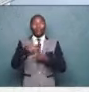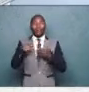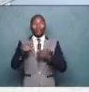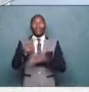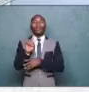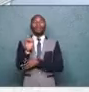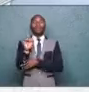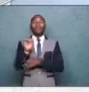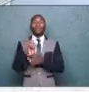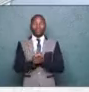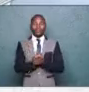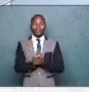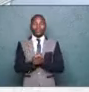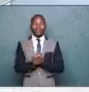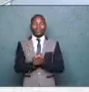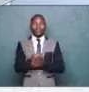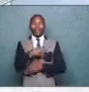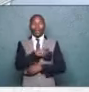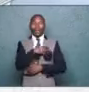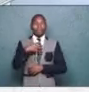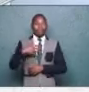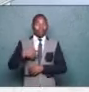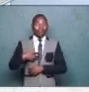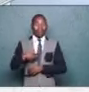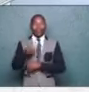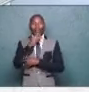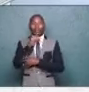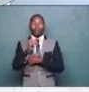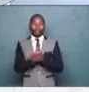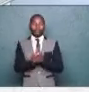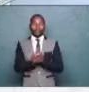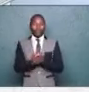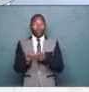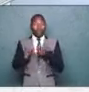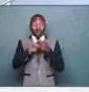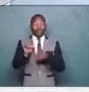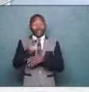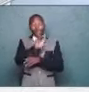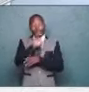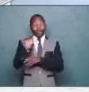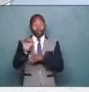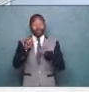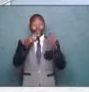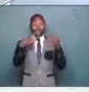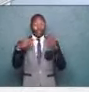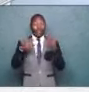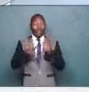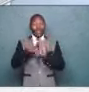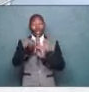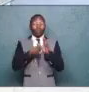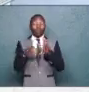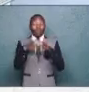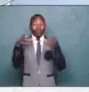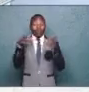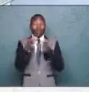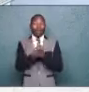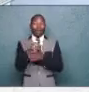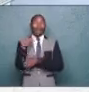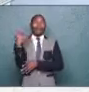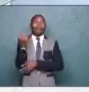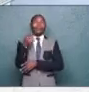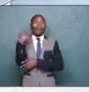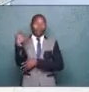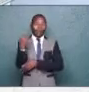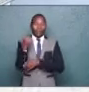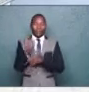mkaundira wa voti. Amayi ndi abambo, malingana ndi gawo 77 la malamulo akulu oyendetsera dziko